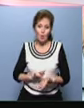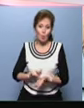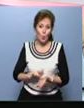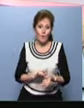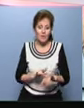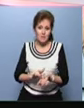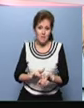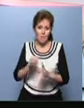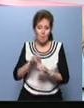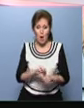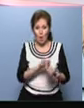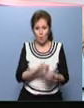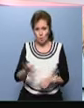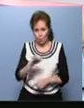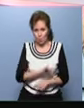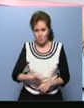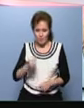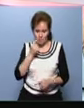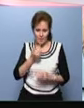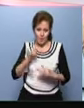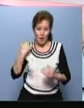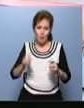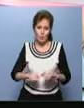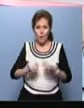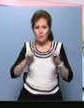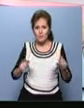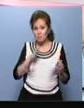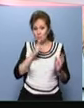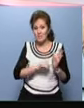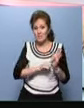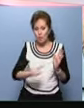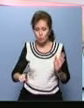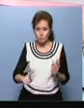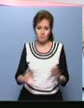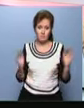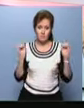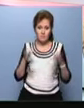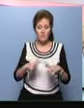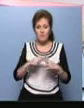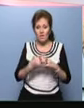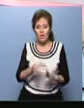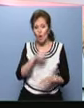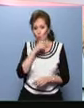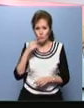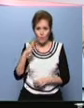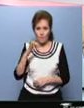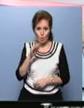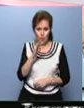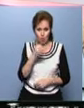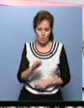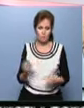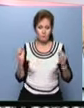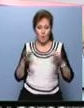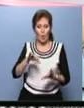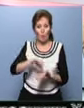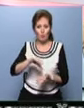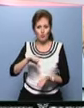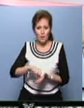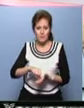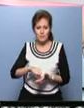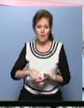Туристы-походники Удмуртии накануне открыли свой сезон. Они собрались в лесу, в деревне Русский Вожой и приняли участие в массе экстремальных конкурсов,